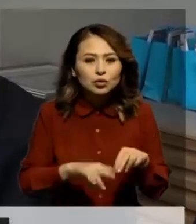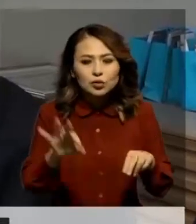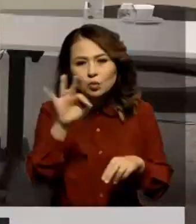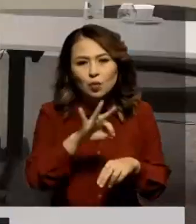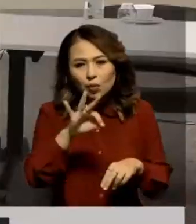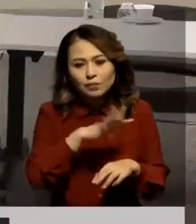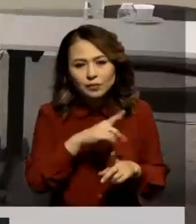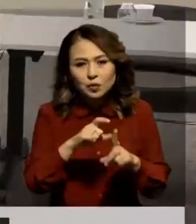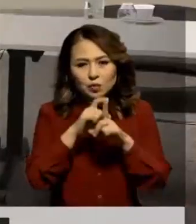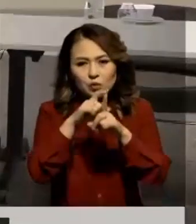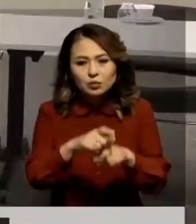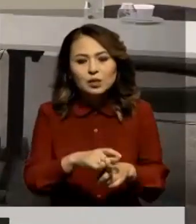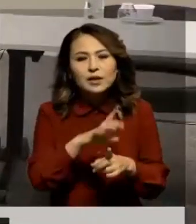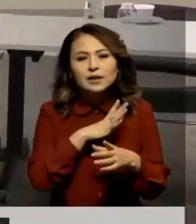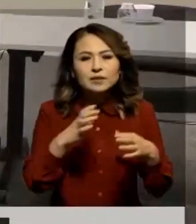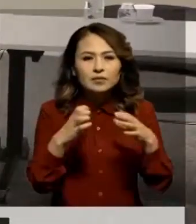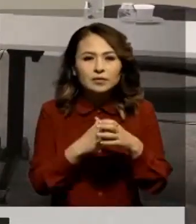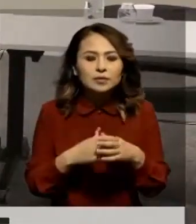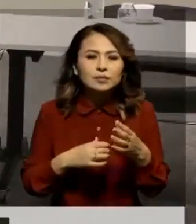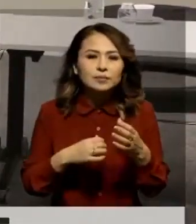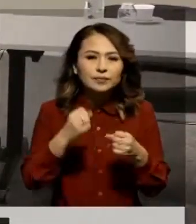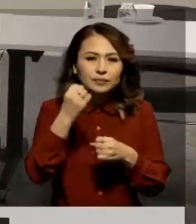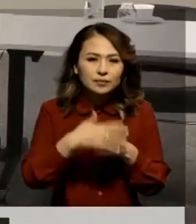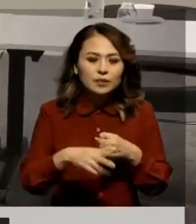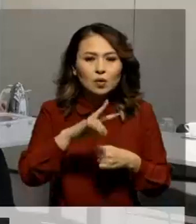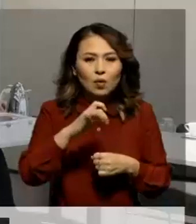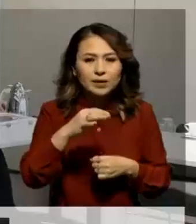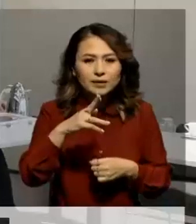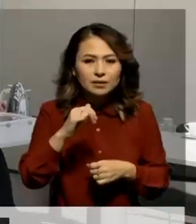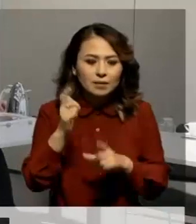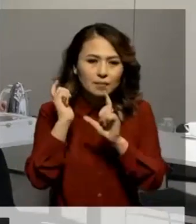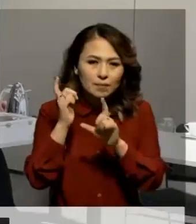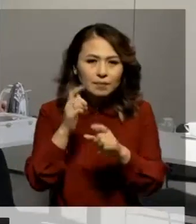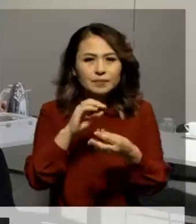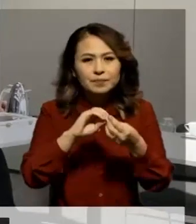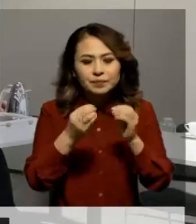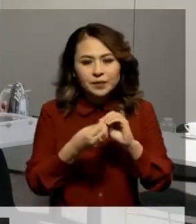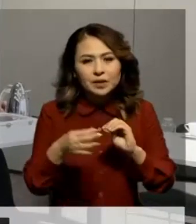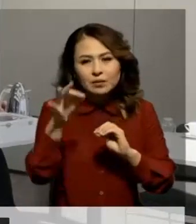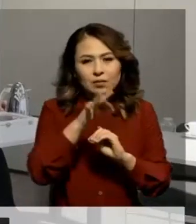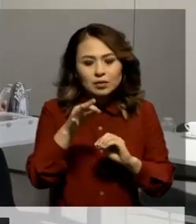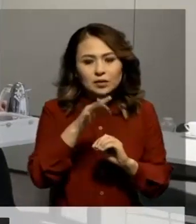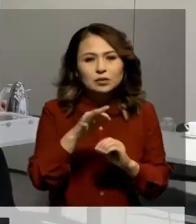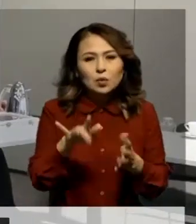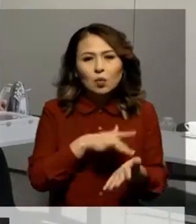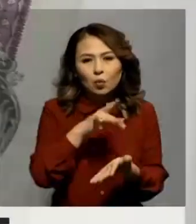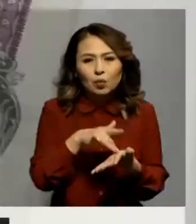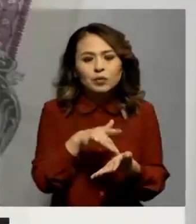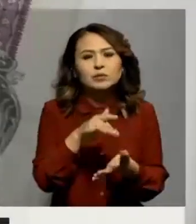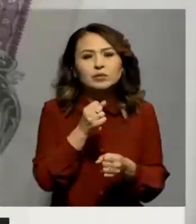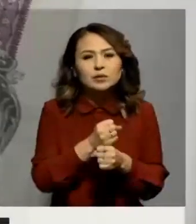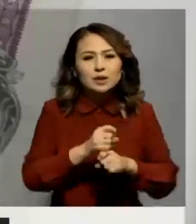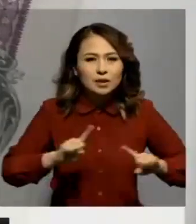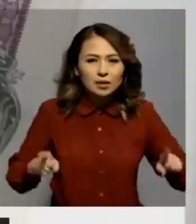болды. Тараптар транзит көліктік әлеуетті, логистикалық маршруттарды, баламалы энергетиканы және қалалық инфрақұрылымды